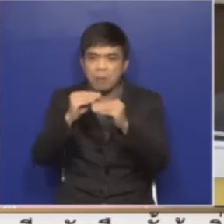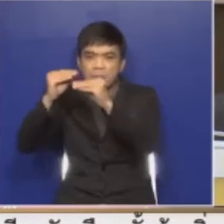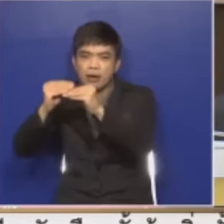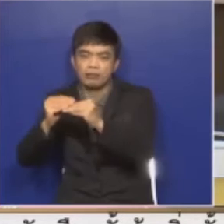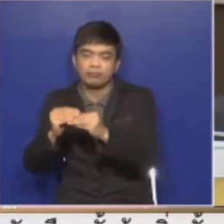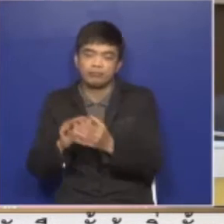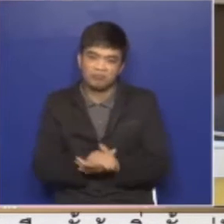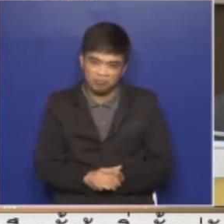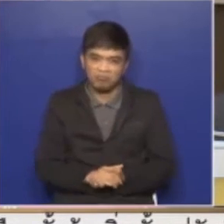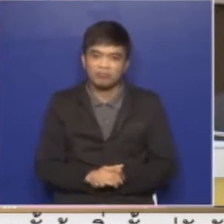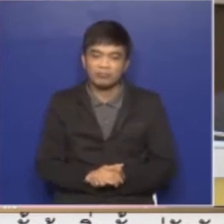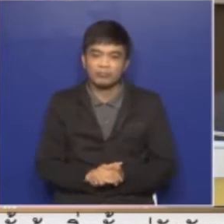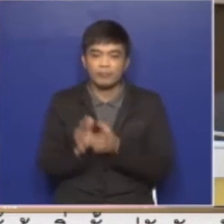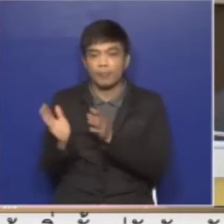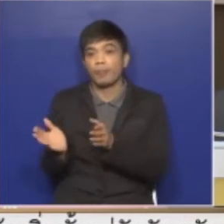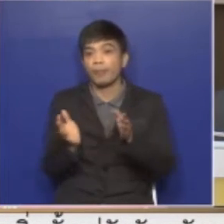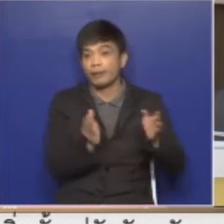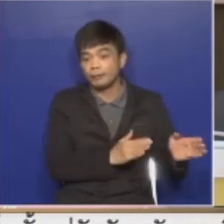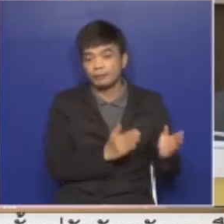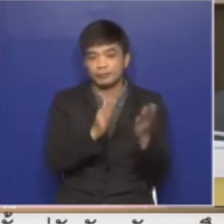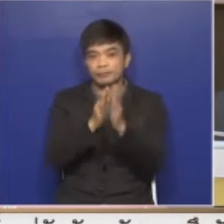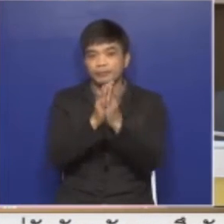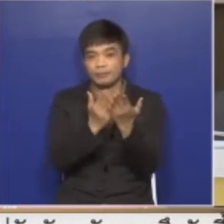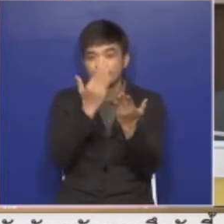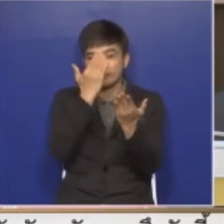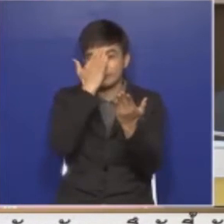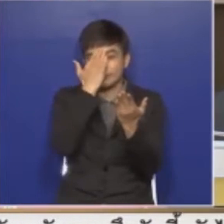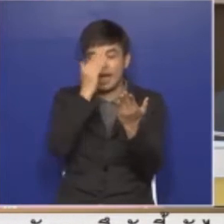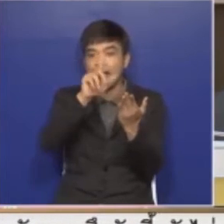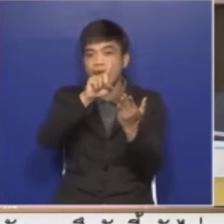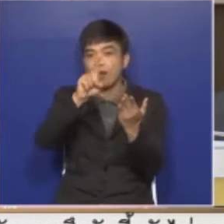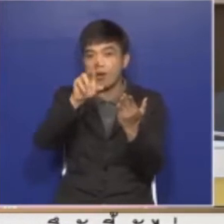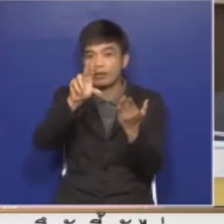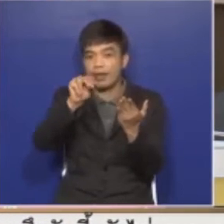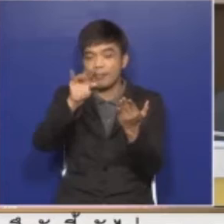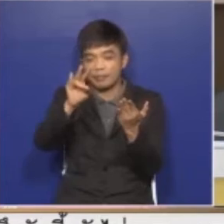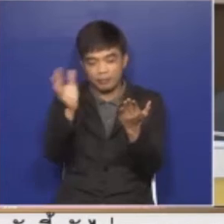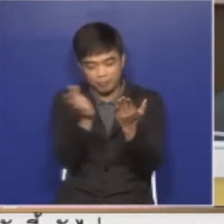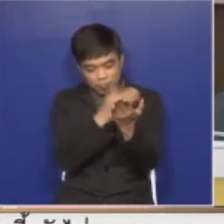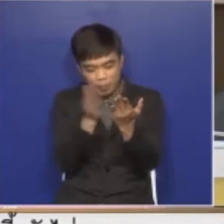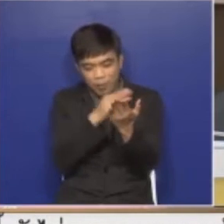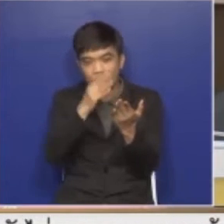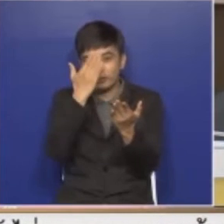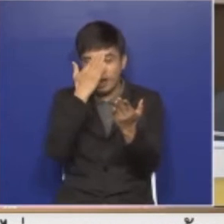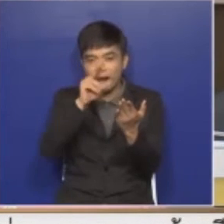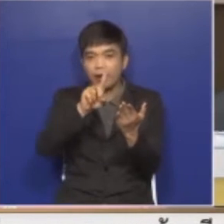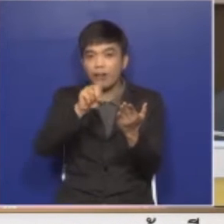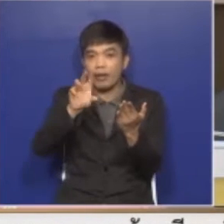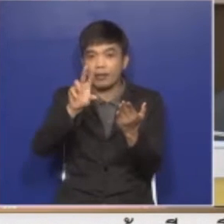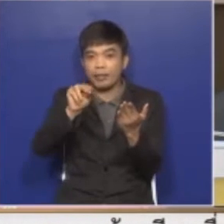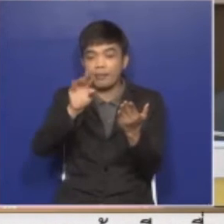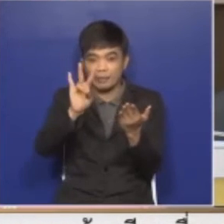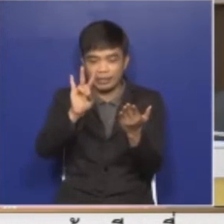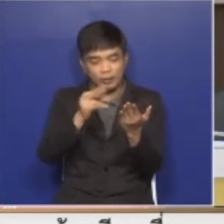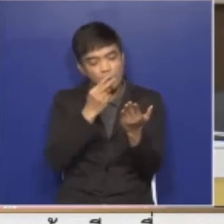อนุญาตต่อไปถึงหน้า137นะครับจริงๆมีหลายเรื่องที่อยากพูดอภิปรายนะครับแต่ว่ามีหัว